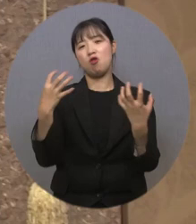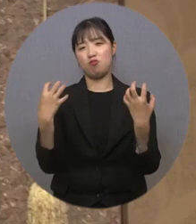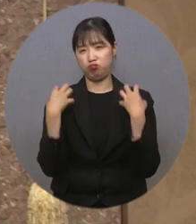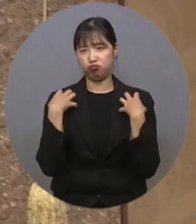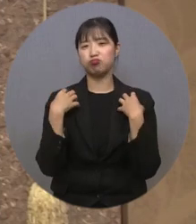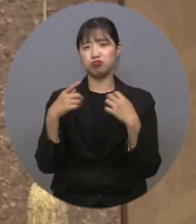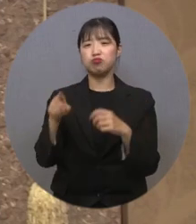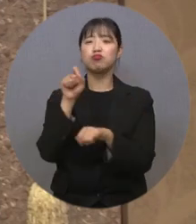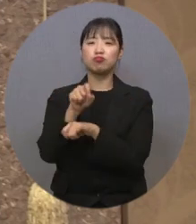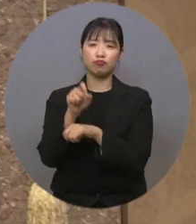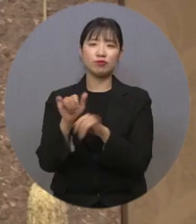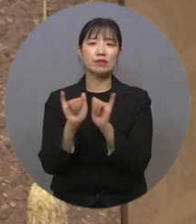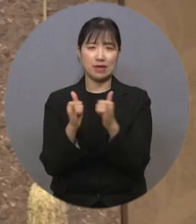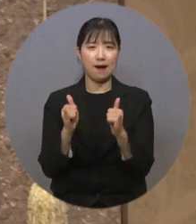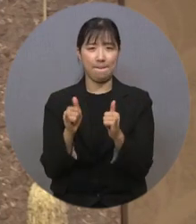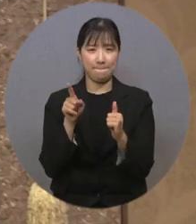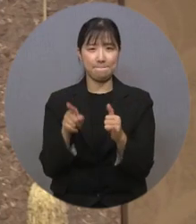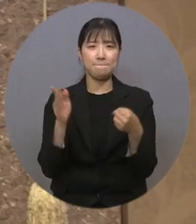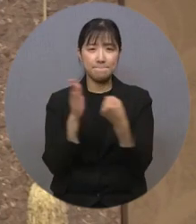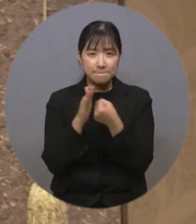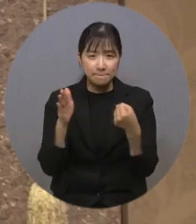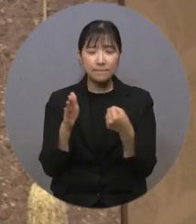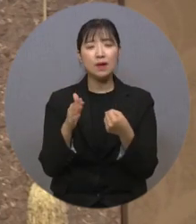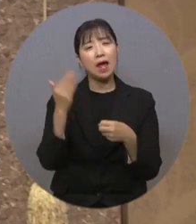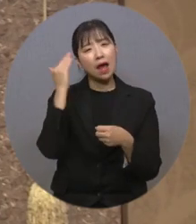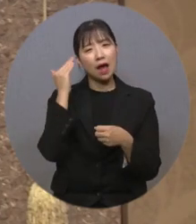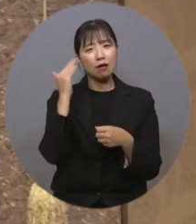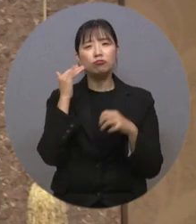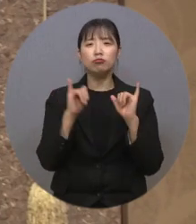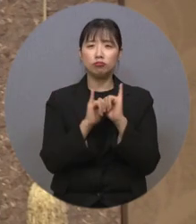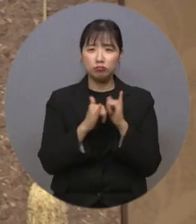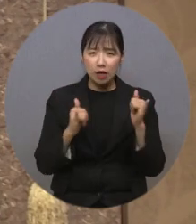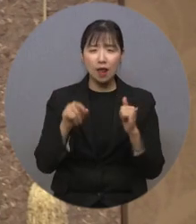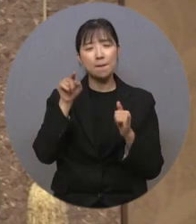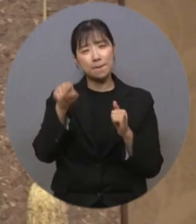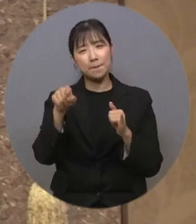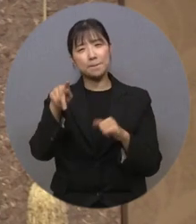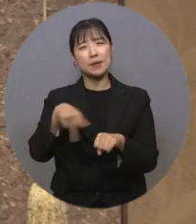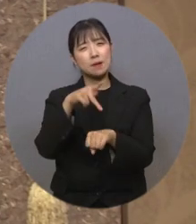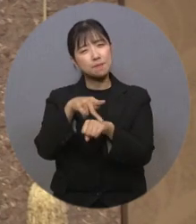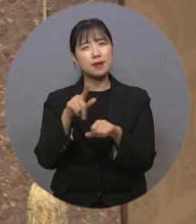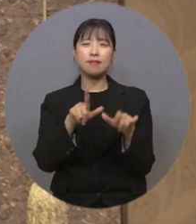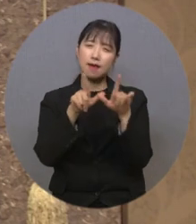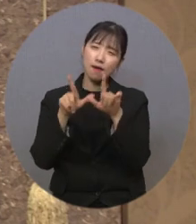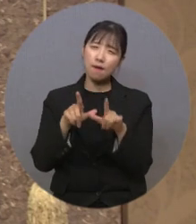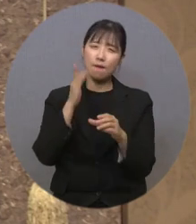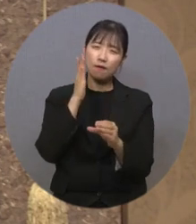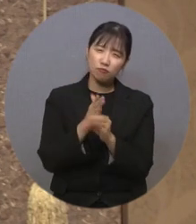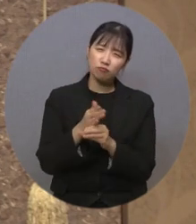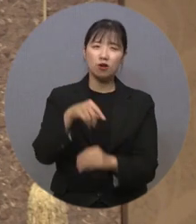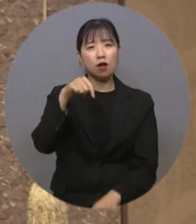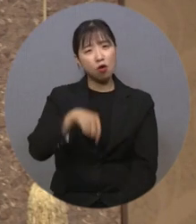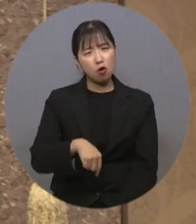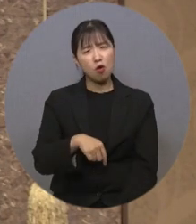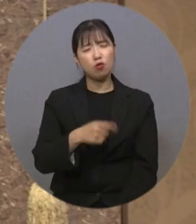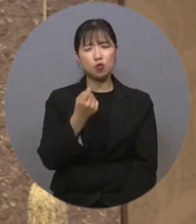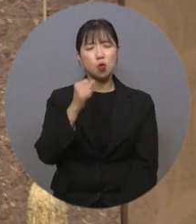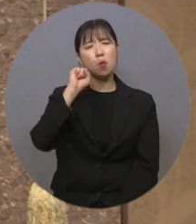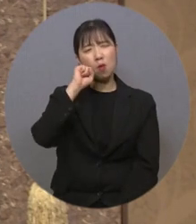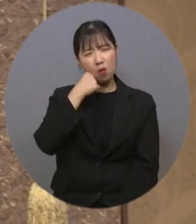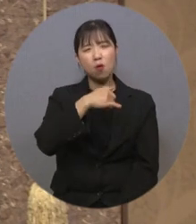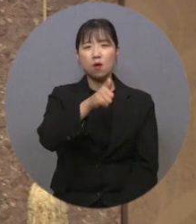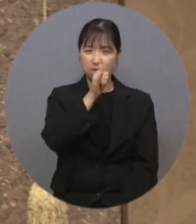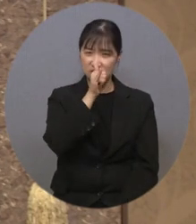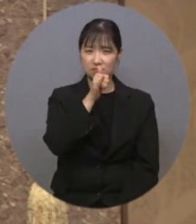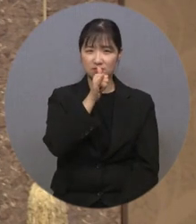지방정부의 관료들일 겁니다. 그래서 우리 한인들이 거기서 생활하면서 여기는 이렇게 좀 어려운